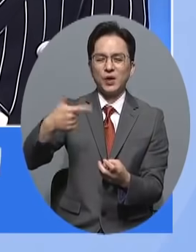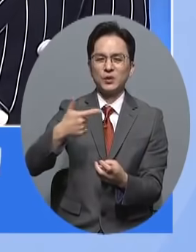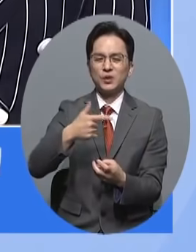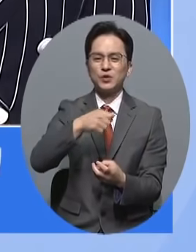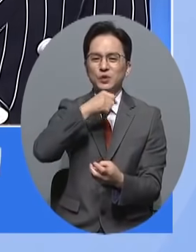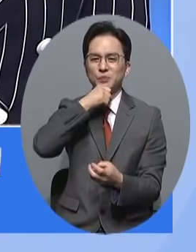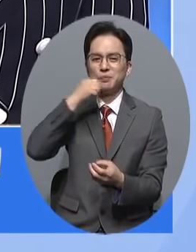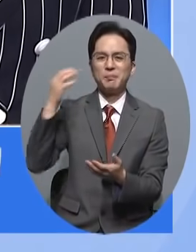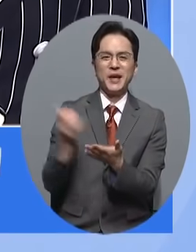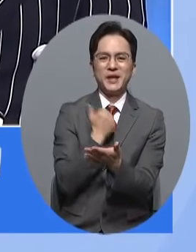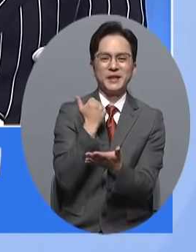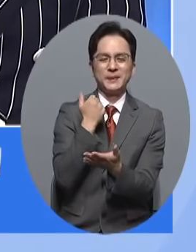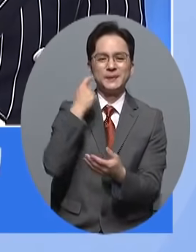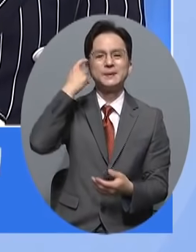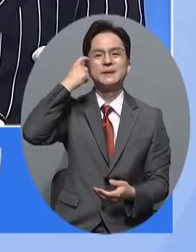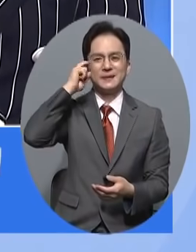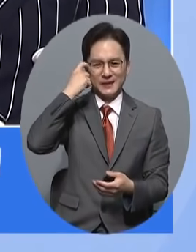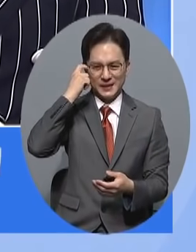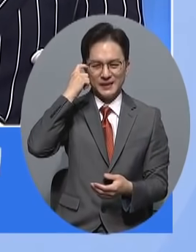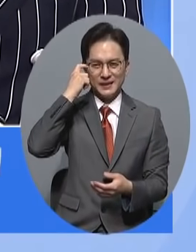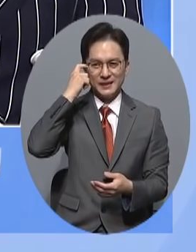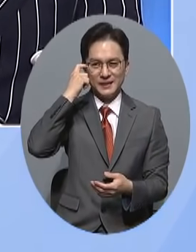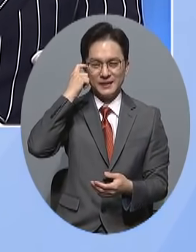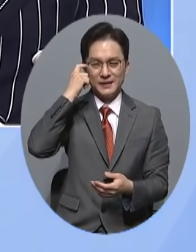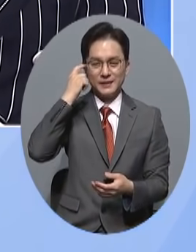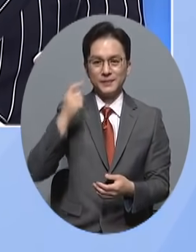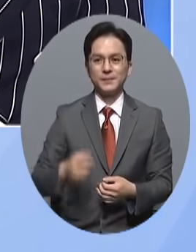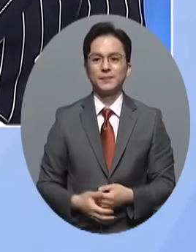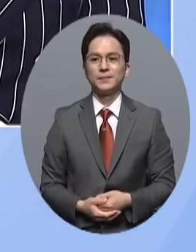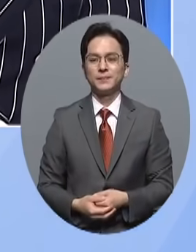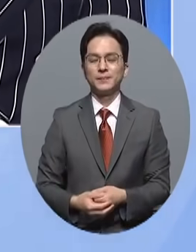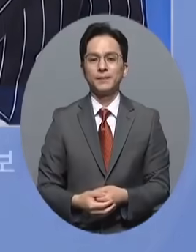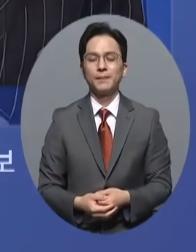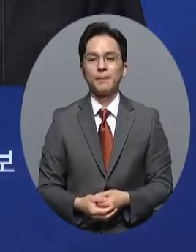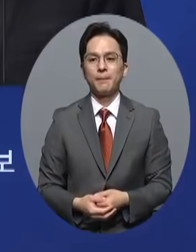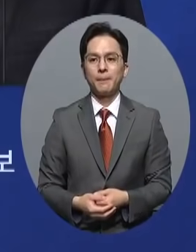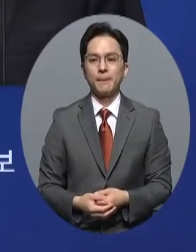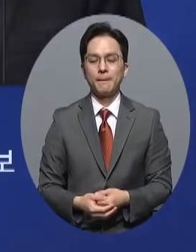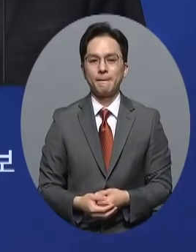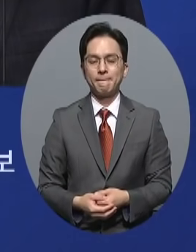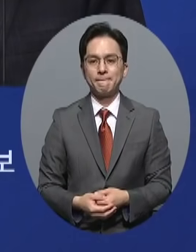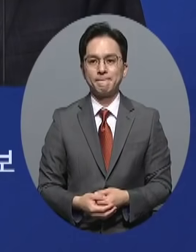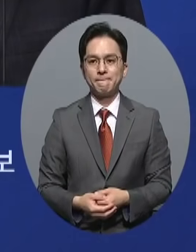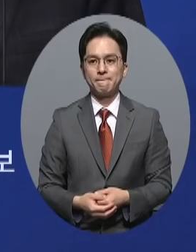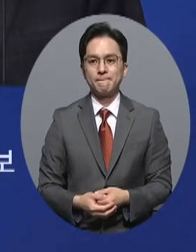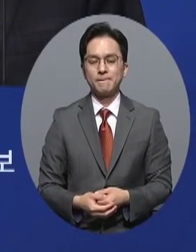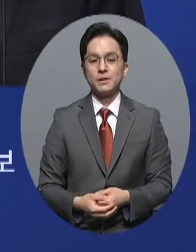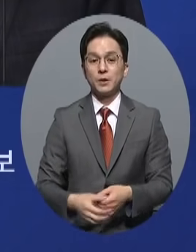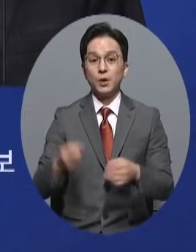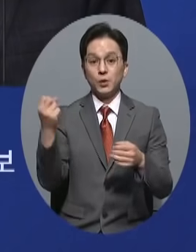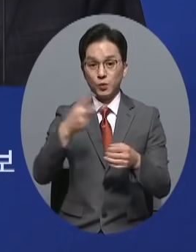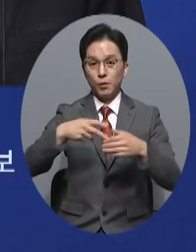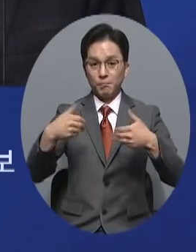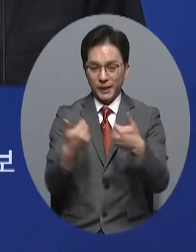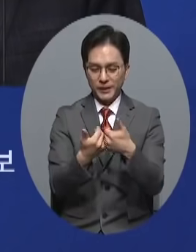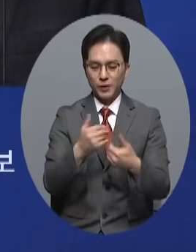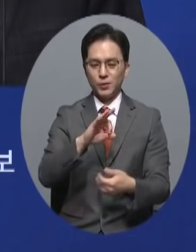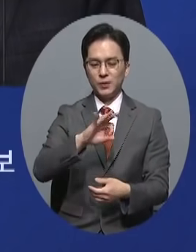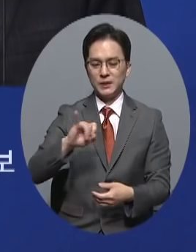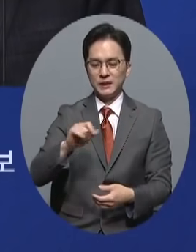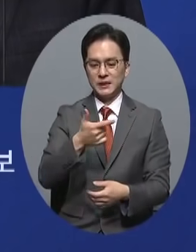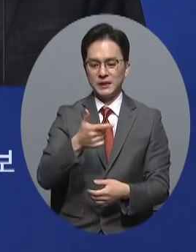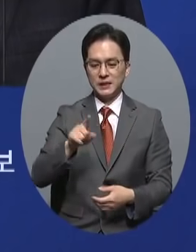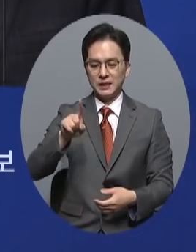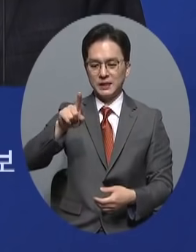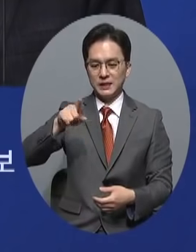속내로는 추미애 후보가 끝까지 완주를 해줘야 실제로 자기가 결선 투표를 갈 수 있는 마지막 희망의 불씨가 그렇네요. 살아나기 때문에 저는